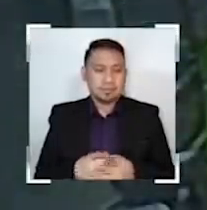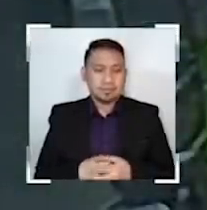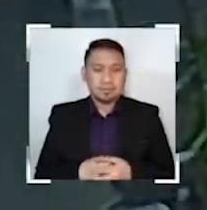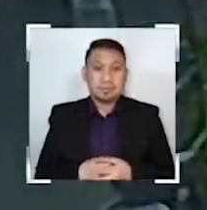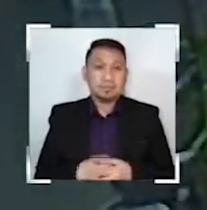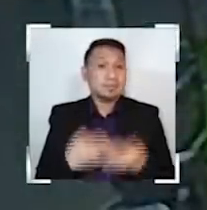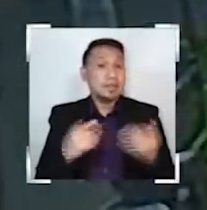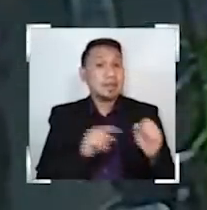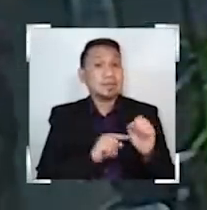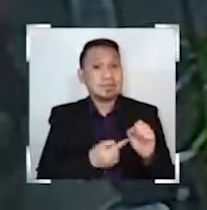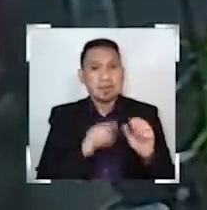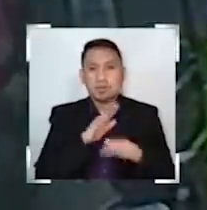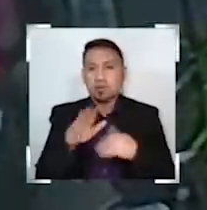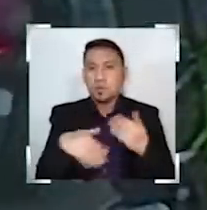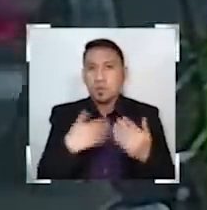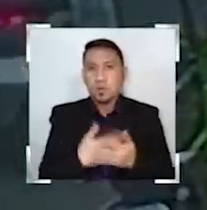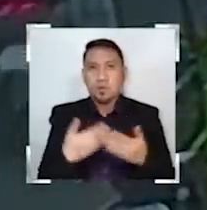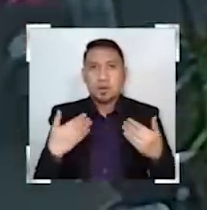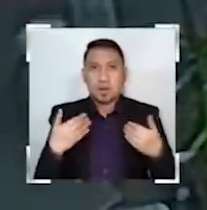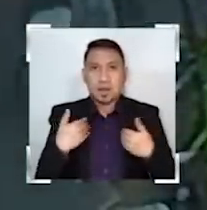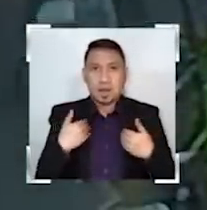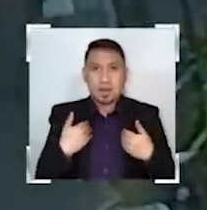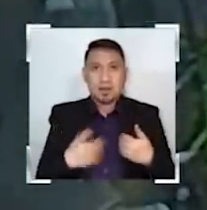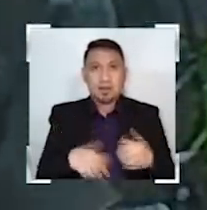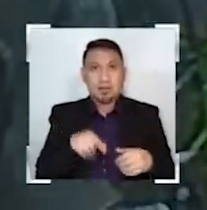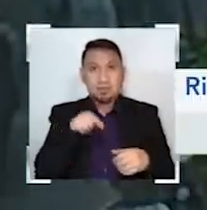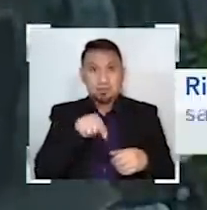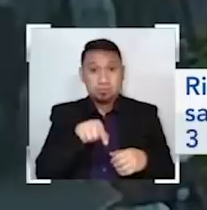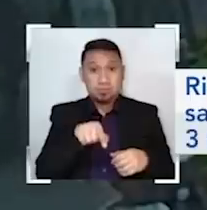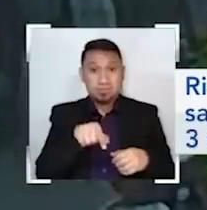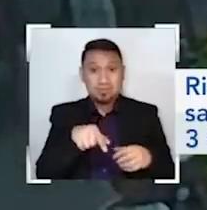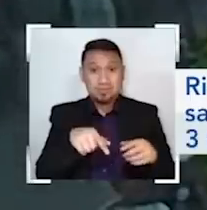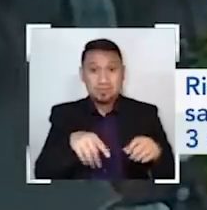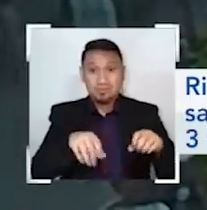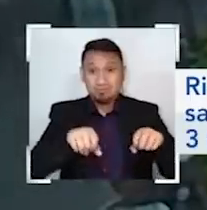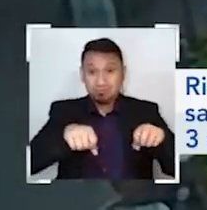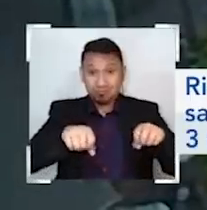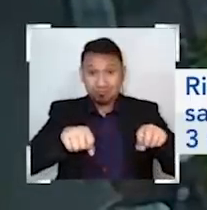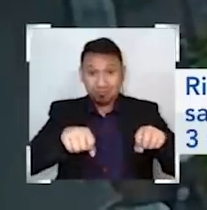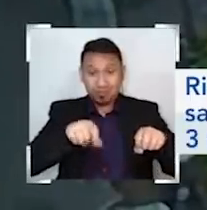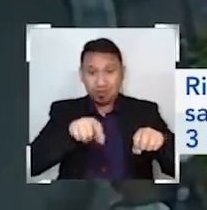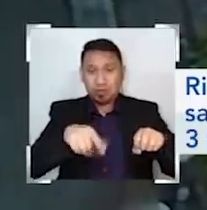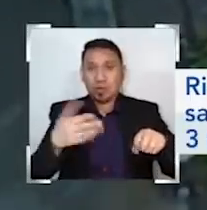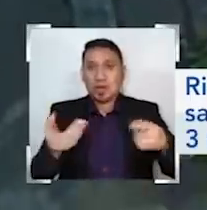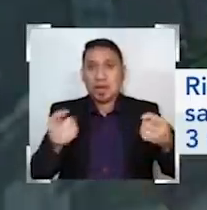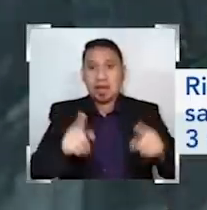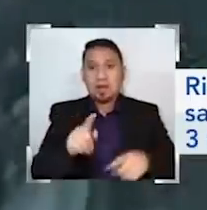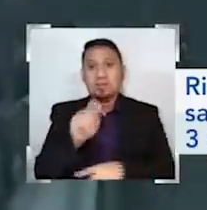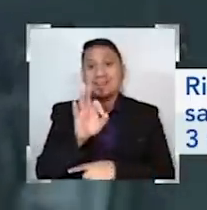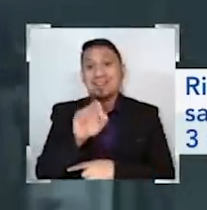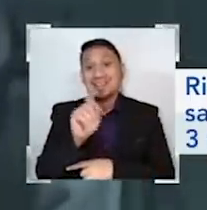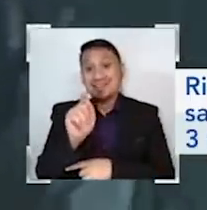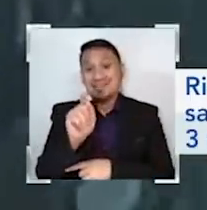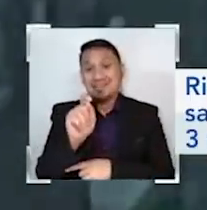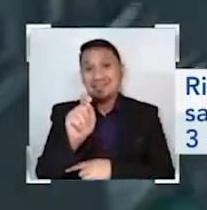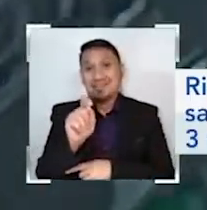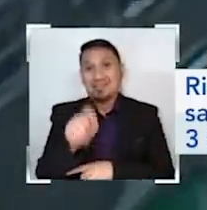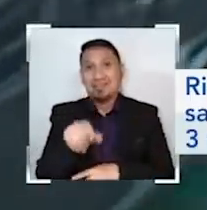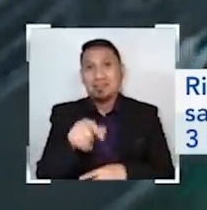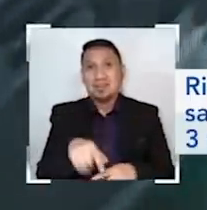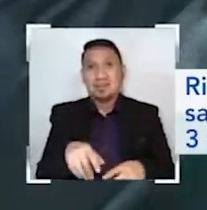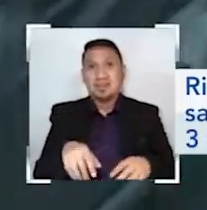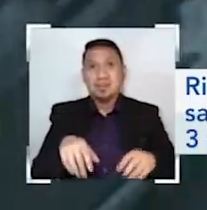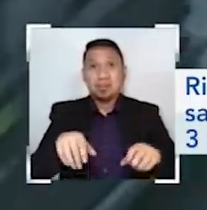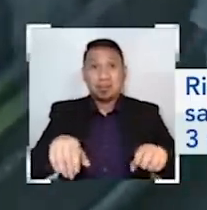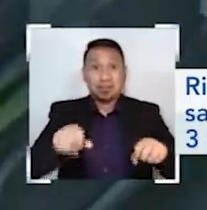Nagsimula ang lahat ng maharang ng tricycle ang nakaparadang motorsiklo na ito sa Taft Avenue sa Pasay nitong Lunes. Inusod ng rider ng